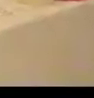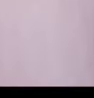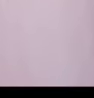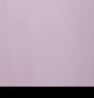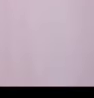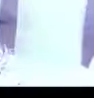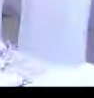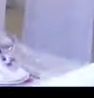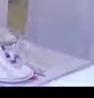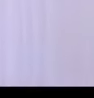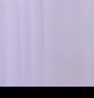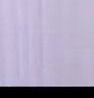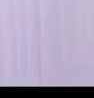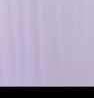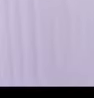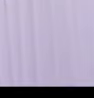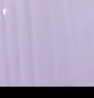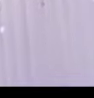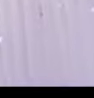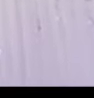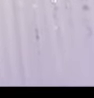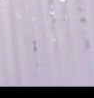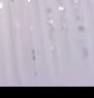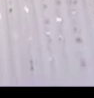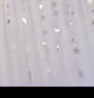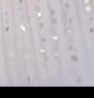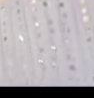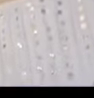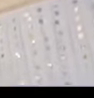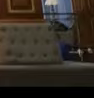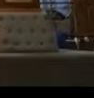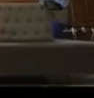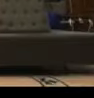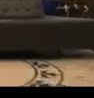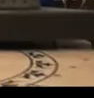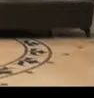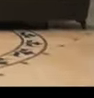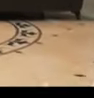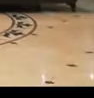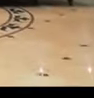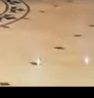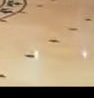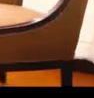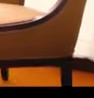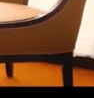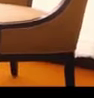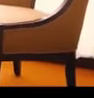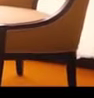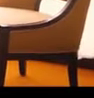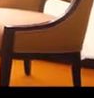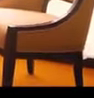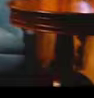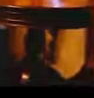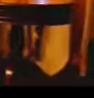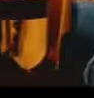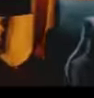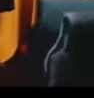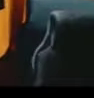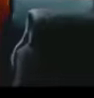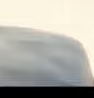аспаздар, мінсіз қызметкерлер және бағалары 3500 теңгеден басталады. Сыйлыққа фотосессия және 5 жұлдызды